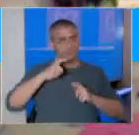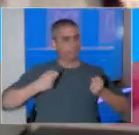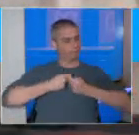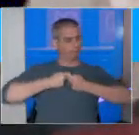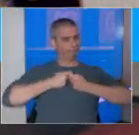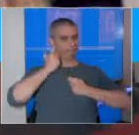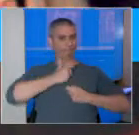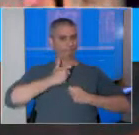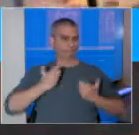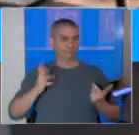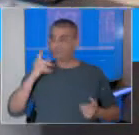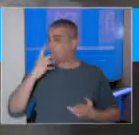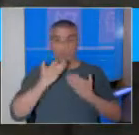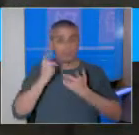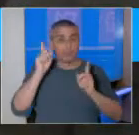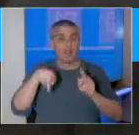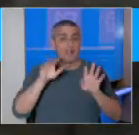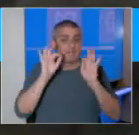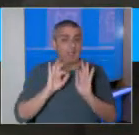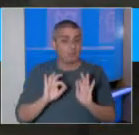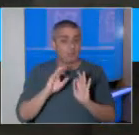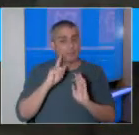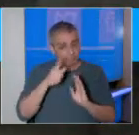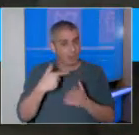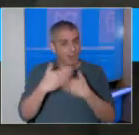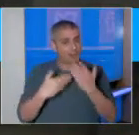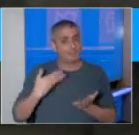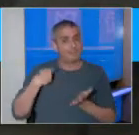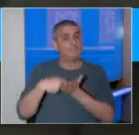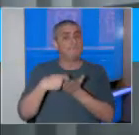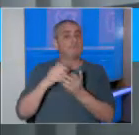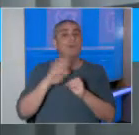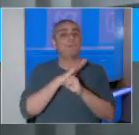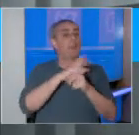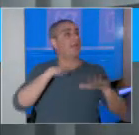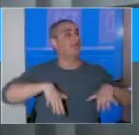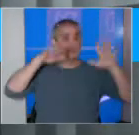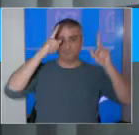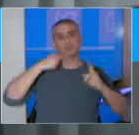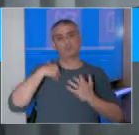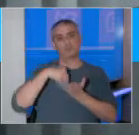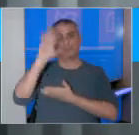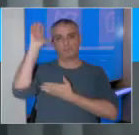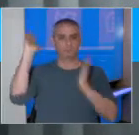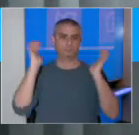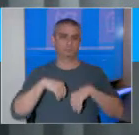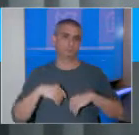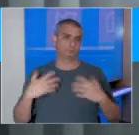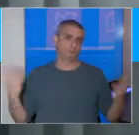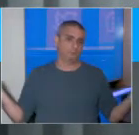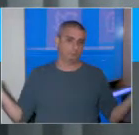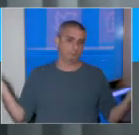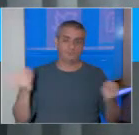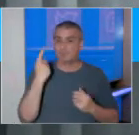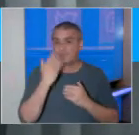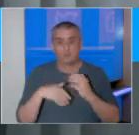הם לא יעזרו היום ל-1,000 חנויות רחוב שיוכלו להתקדם עם פיצוי מלאי, אנחנו מחוץ לתמונה. והדבר האחרון,